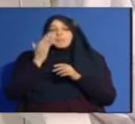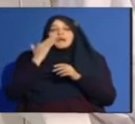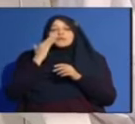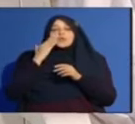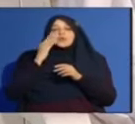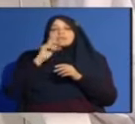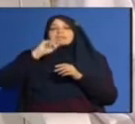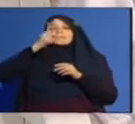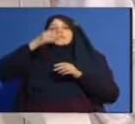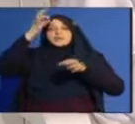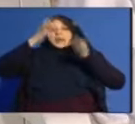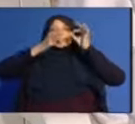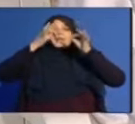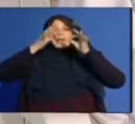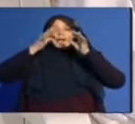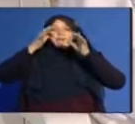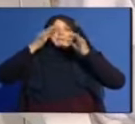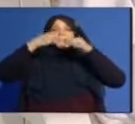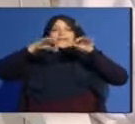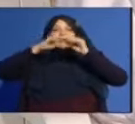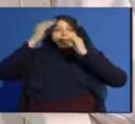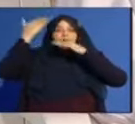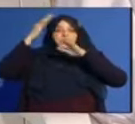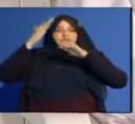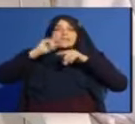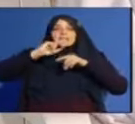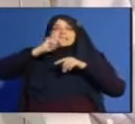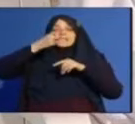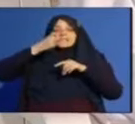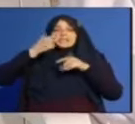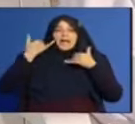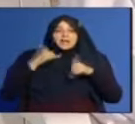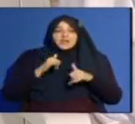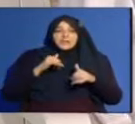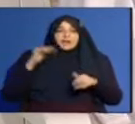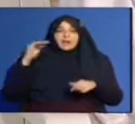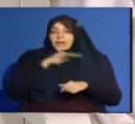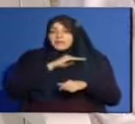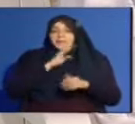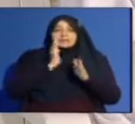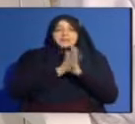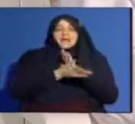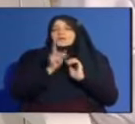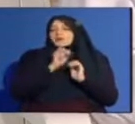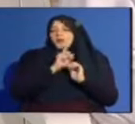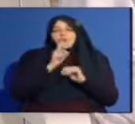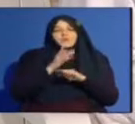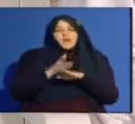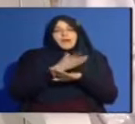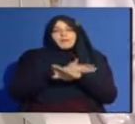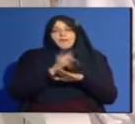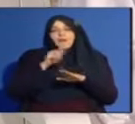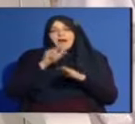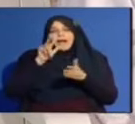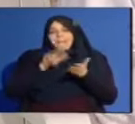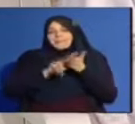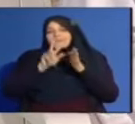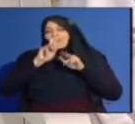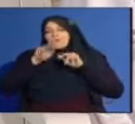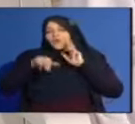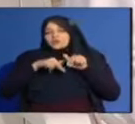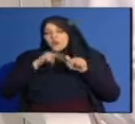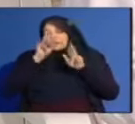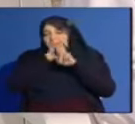لا يمكن. نعم. تخضع لإجراءات كان دي بروسيدور اللي أشرت إليها، كان دي اتفاقية دولية وكان